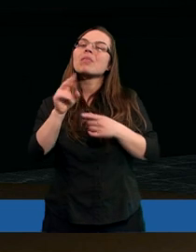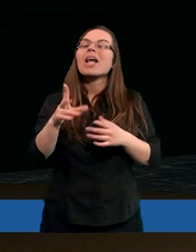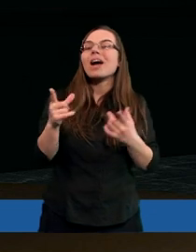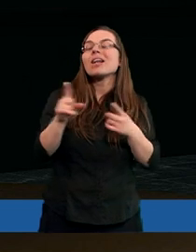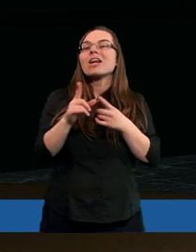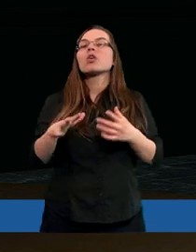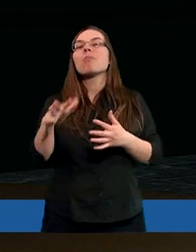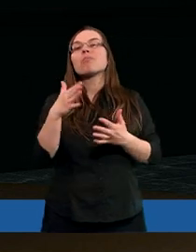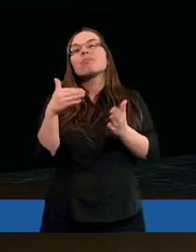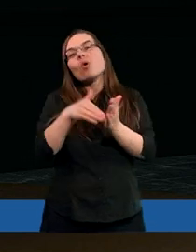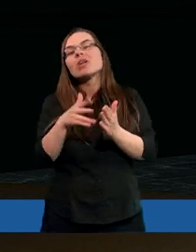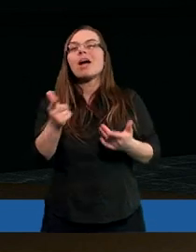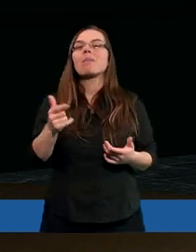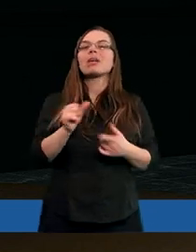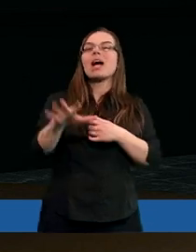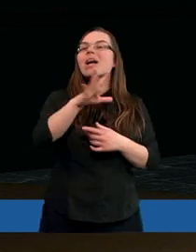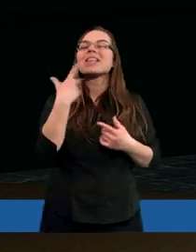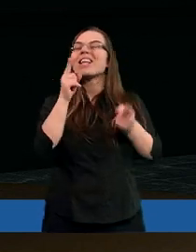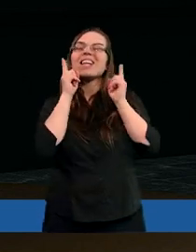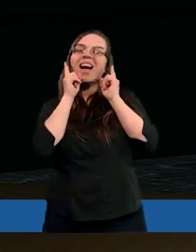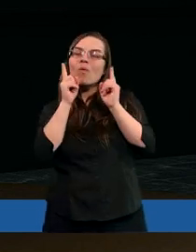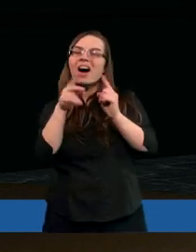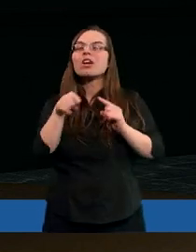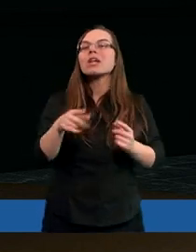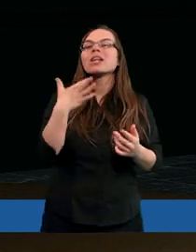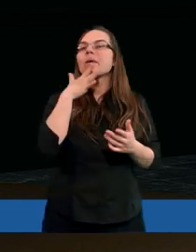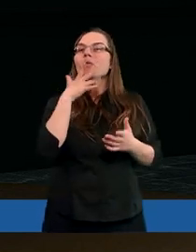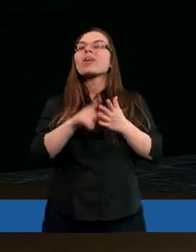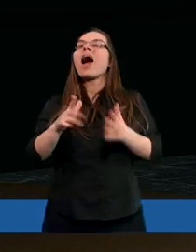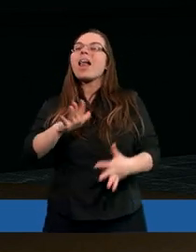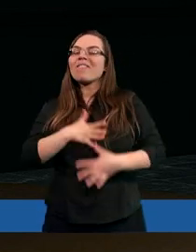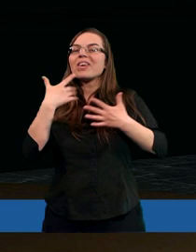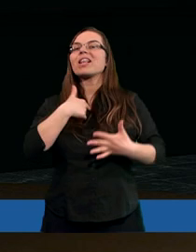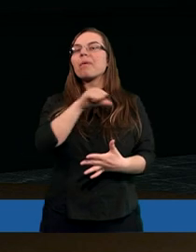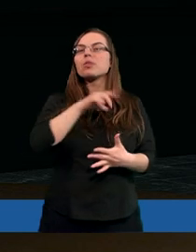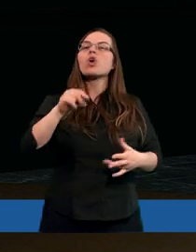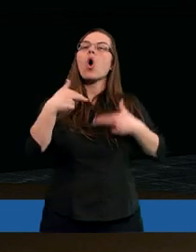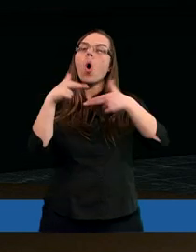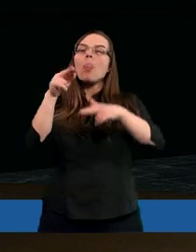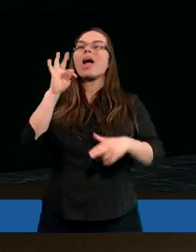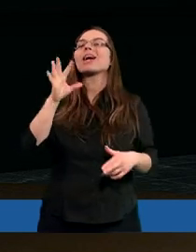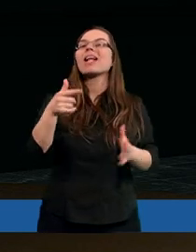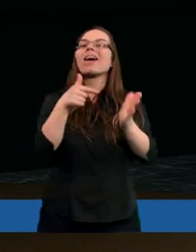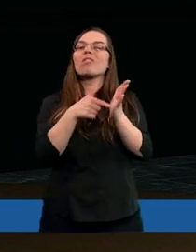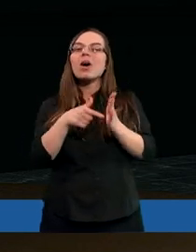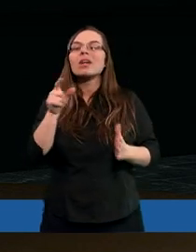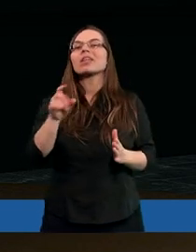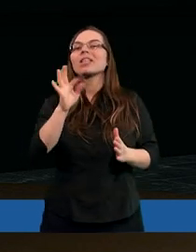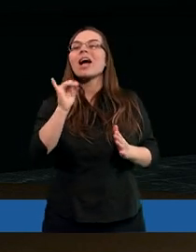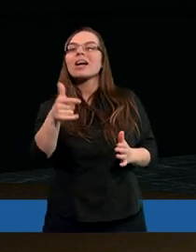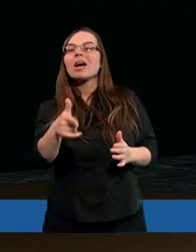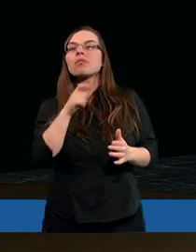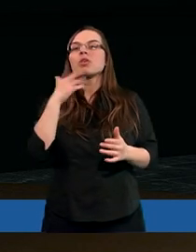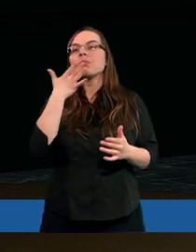cecha, która może jest taka niezauważalna. O tym może się nie mówi, ale wydaje mi się, to daje takie właśnie... Tak jak